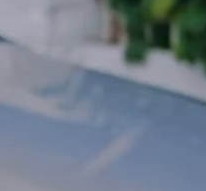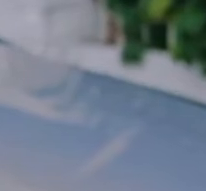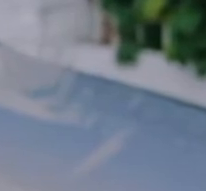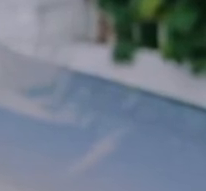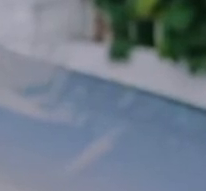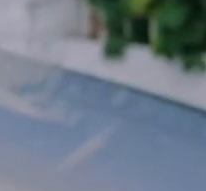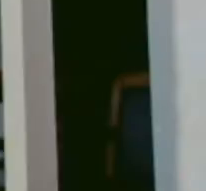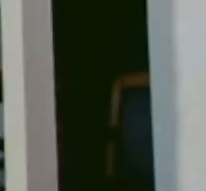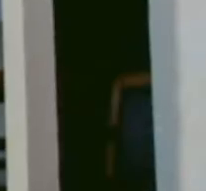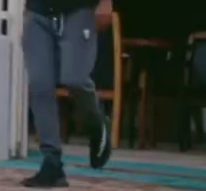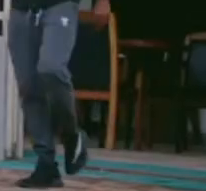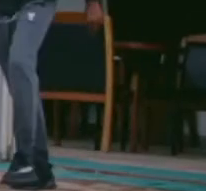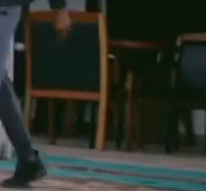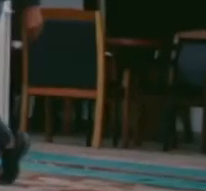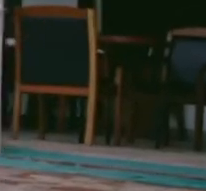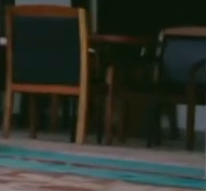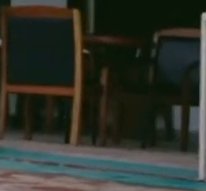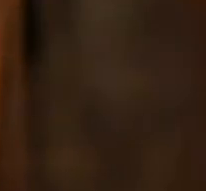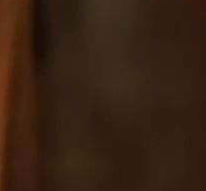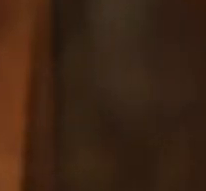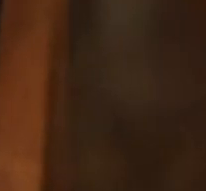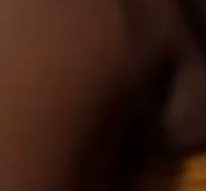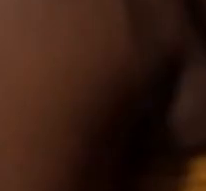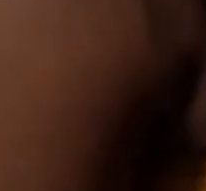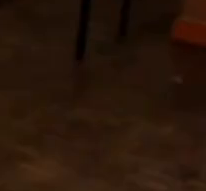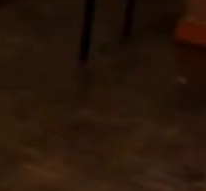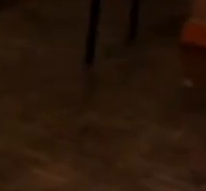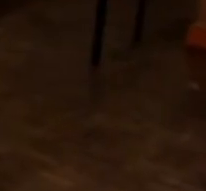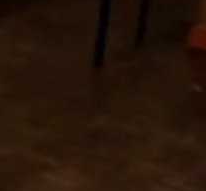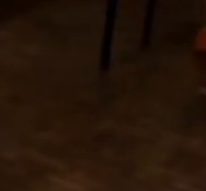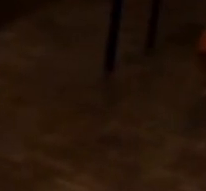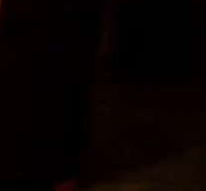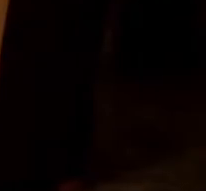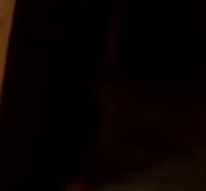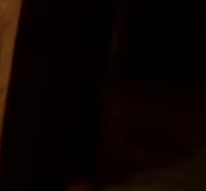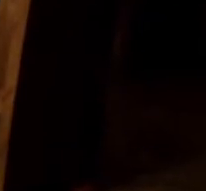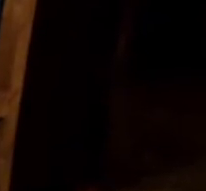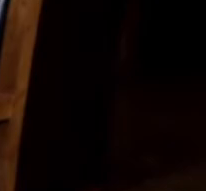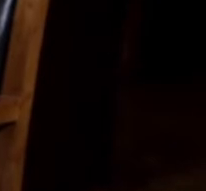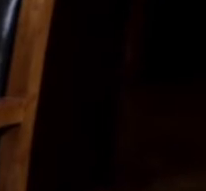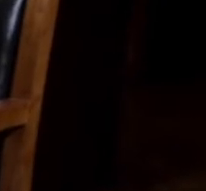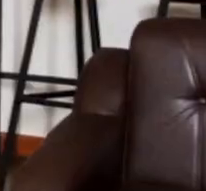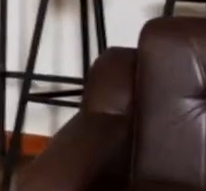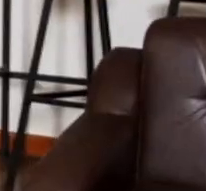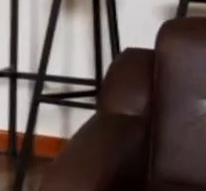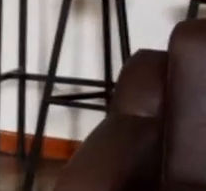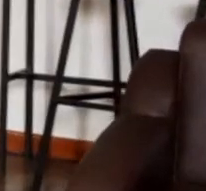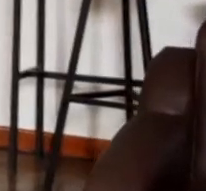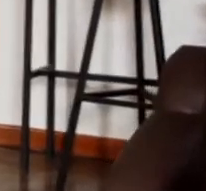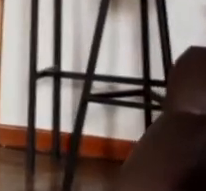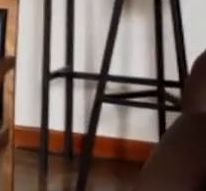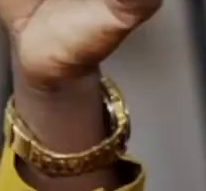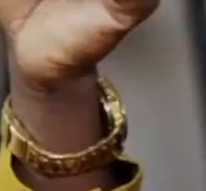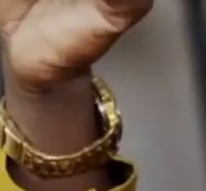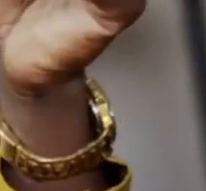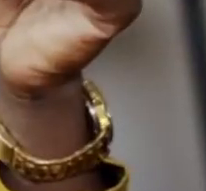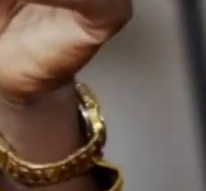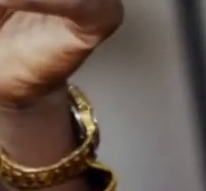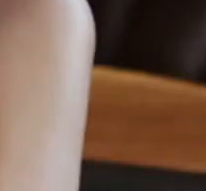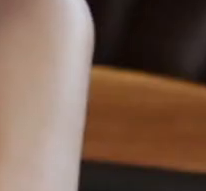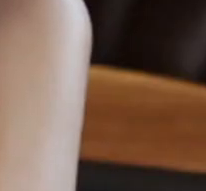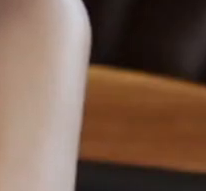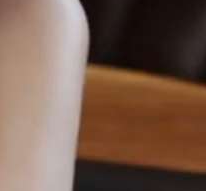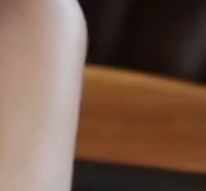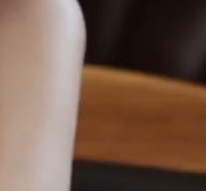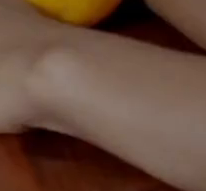chenye kubonga. Kutuma ujumbe mfupi wa maneno na kuperuzi pasipo na kikomo cha muda kupitia Buffet Park